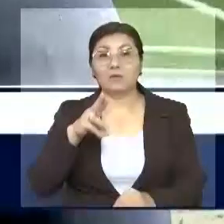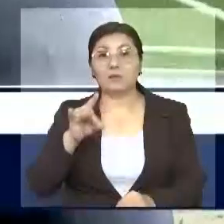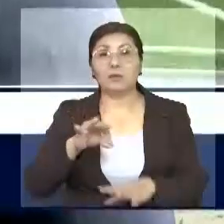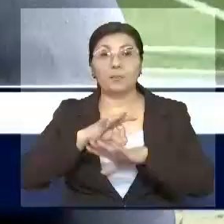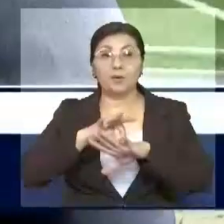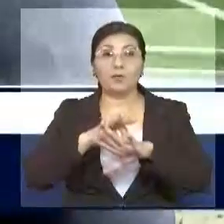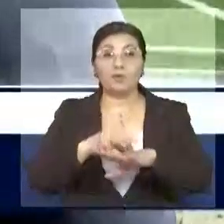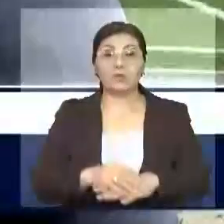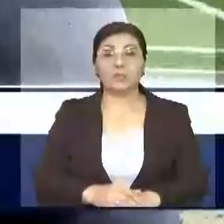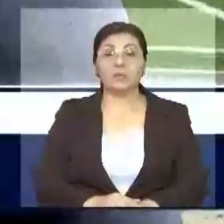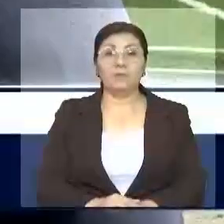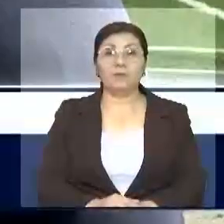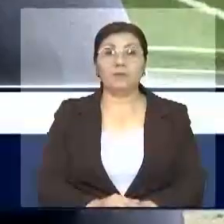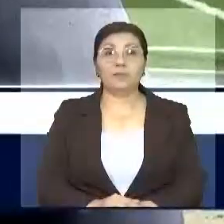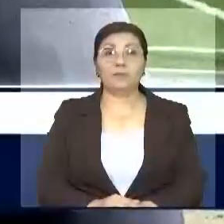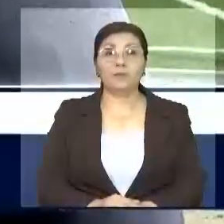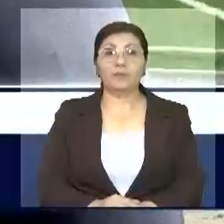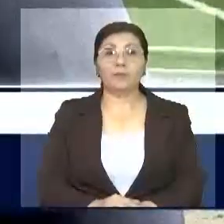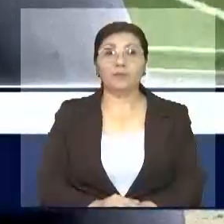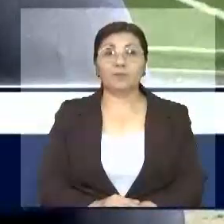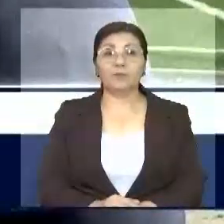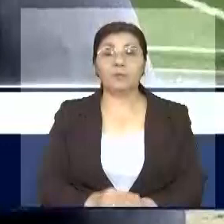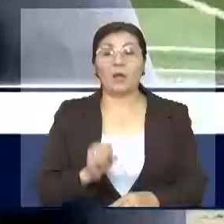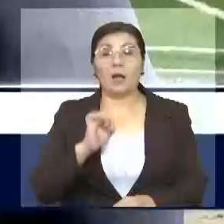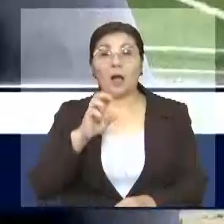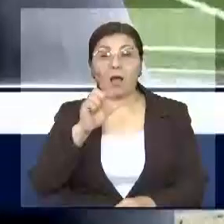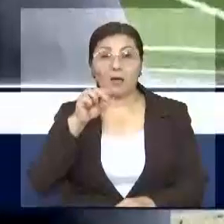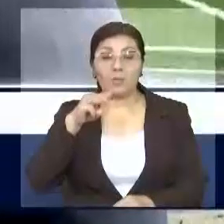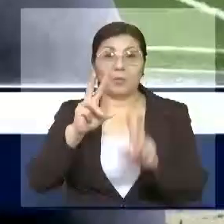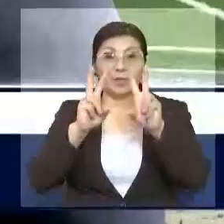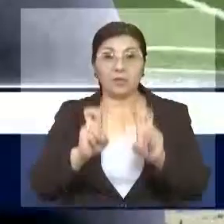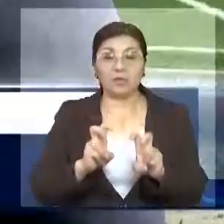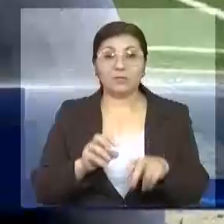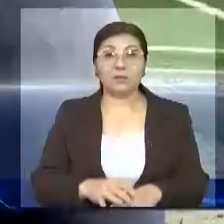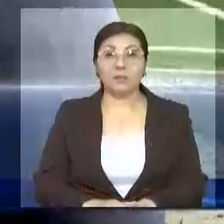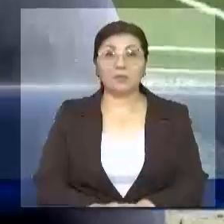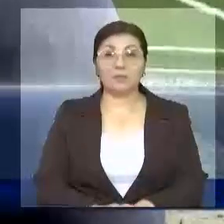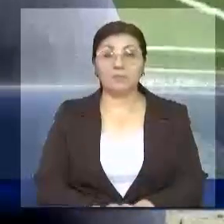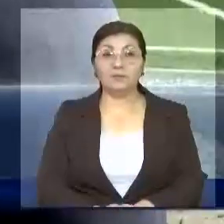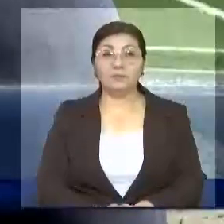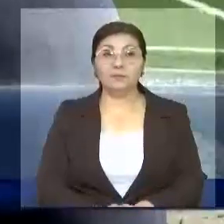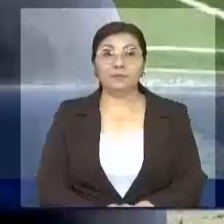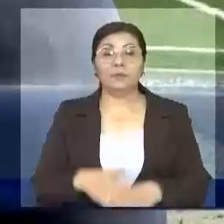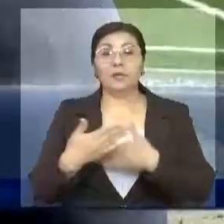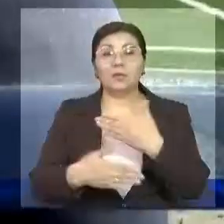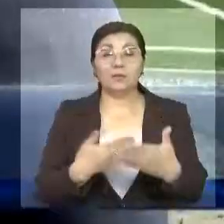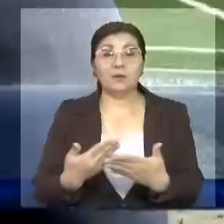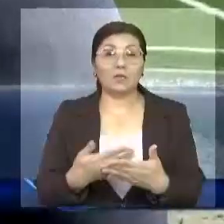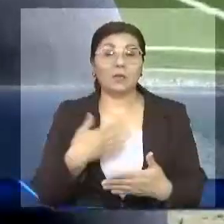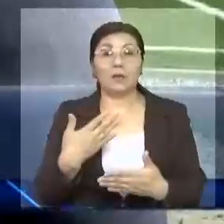проводится Ну реализовывается проект Как называется Арбат это проход между